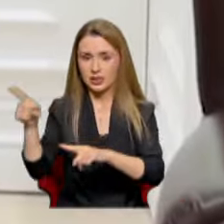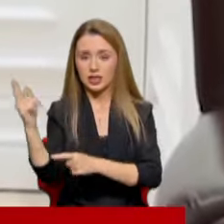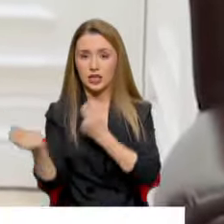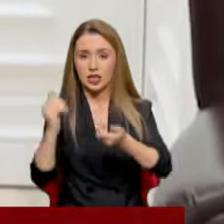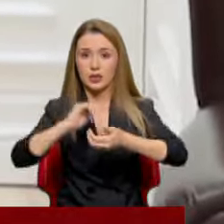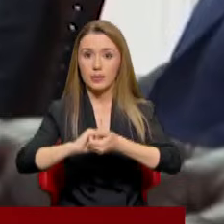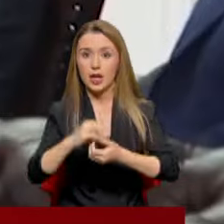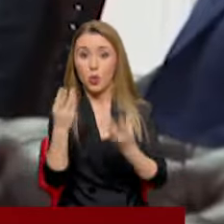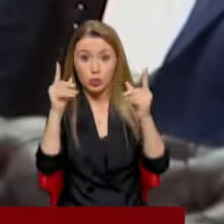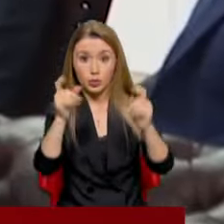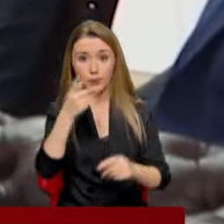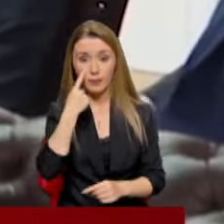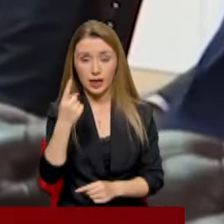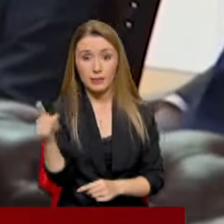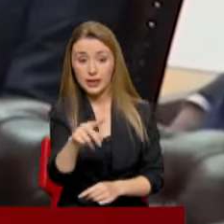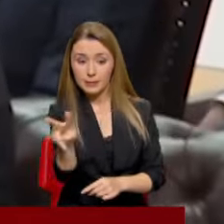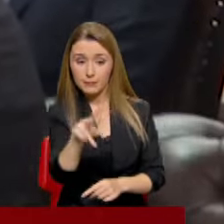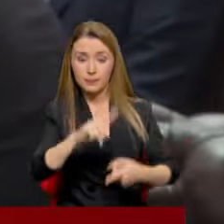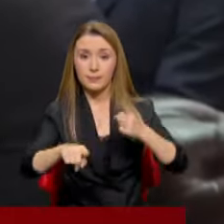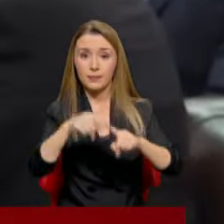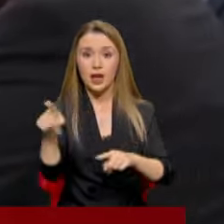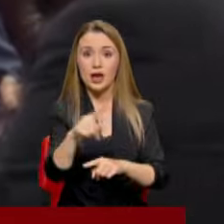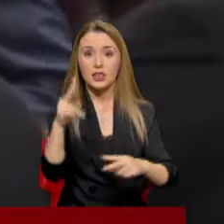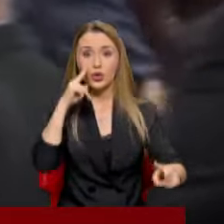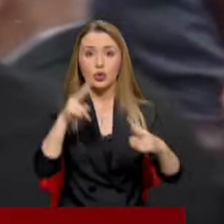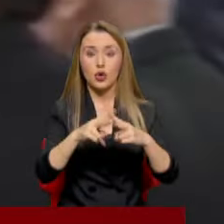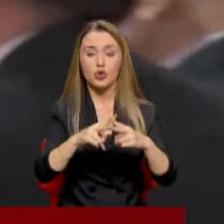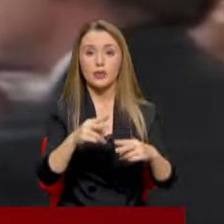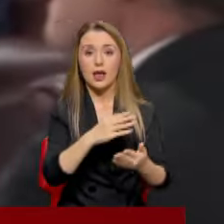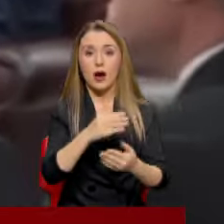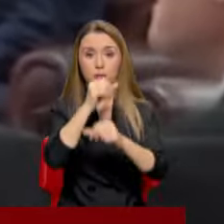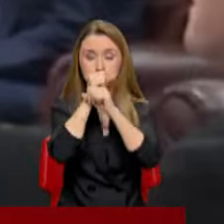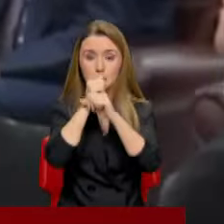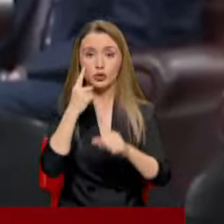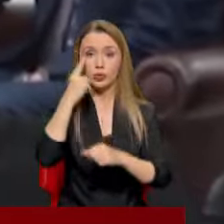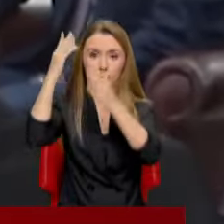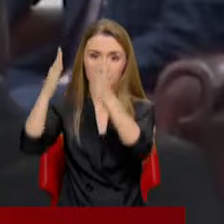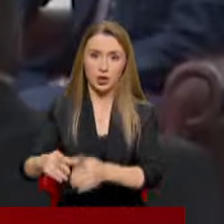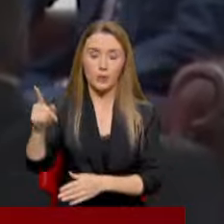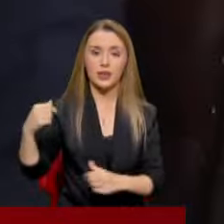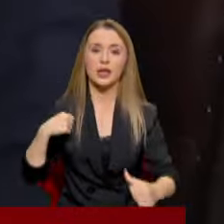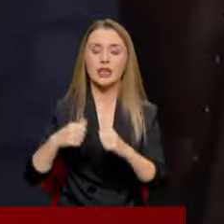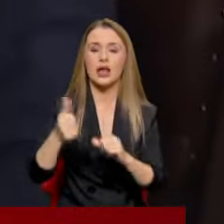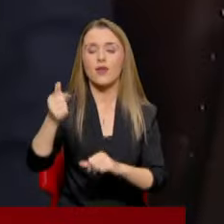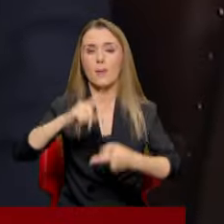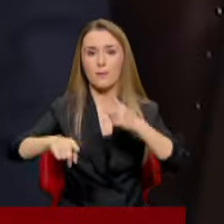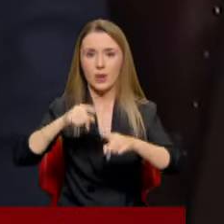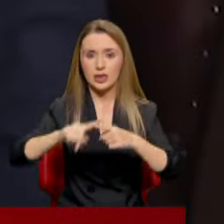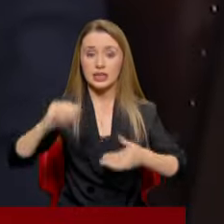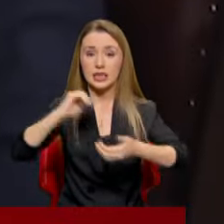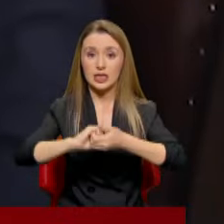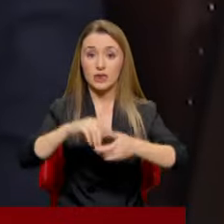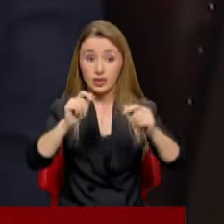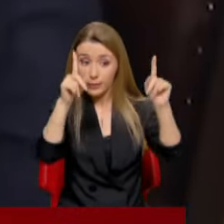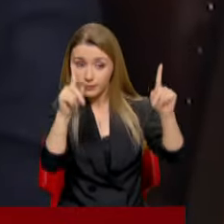işbirliği arayışında Ancak iki parti heyetleri arasındaki görüşmeler tıkandı Cumhurbaşkanı Erdoğan yeniden Refah Partisi'nin ittifak